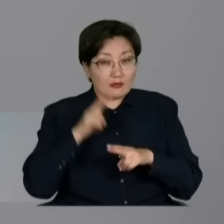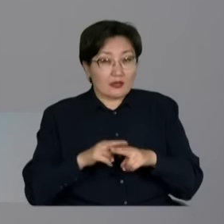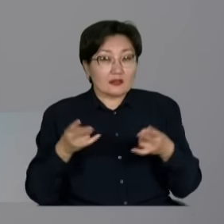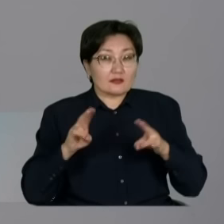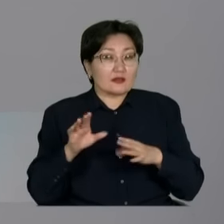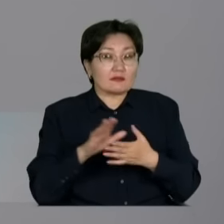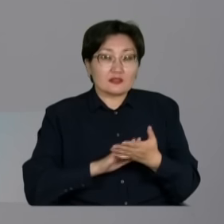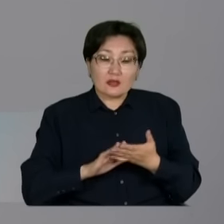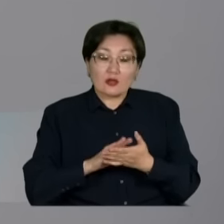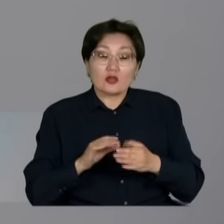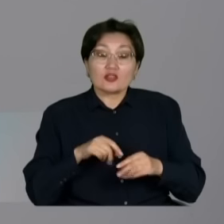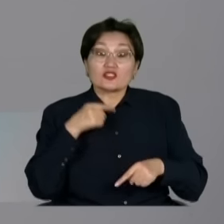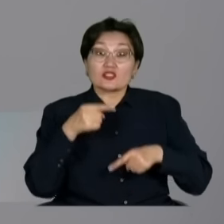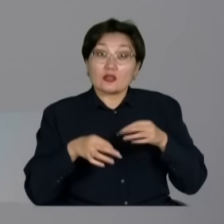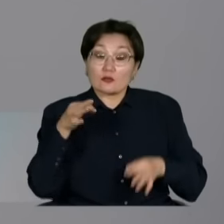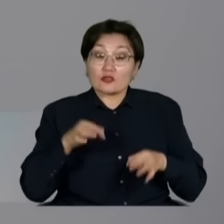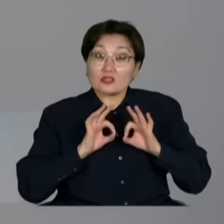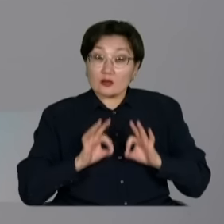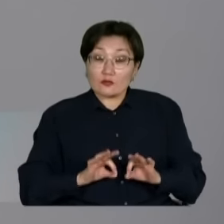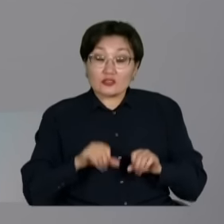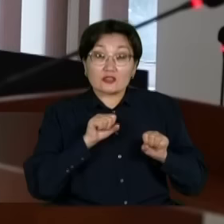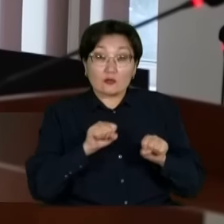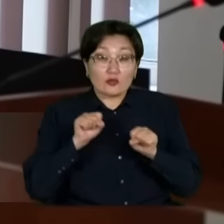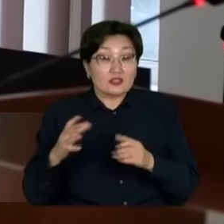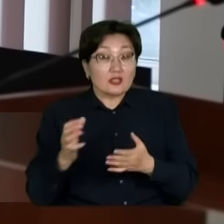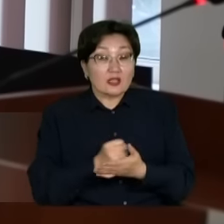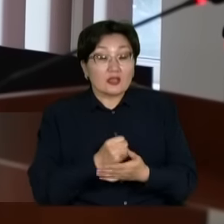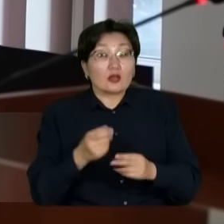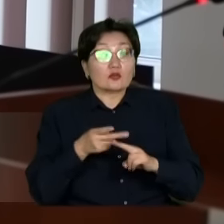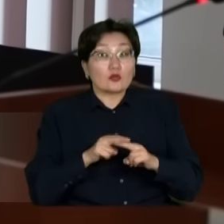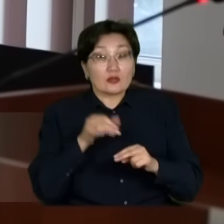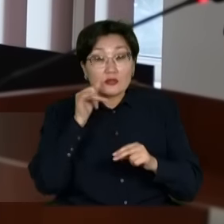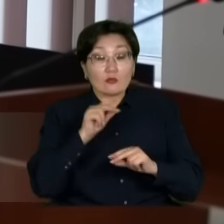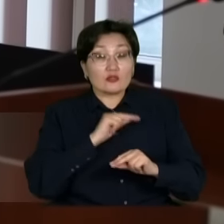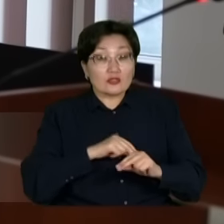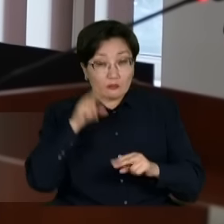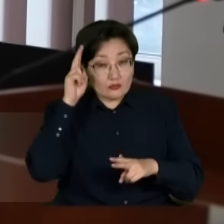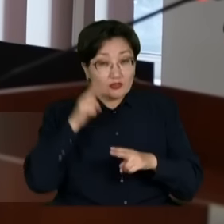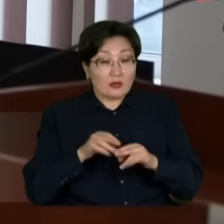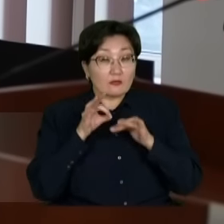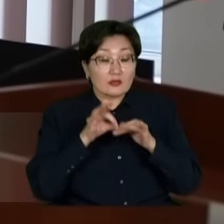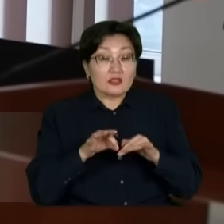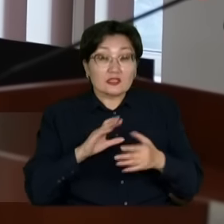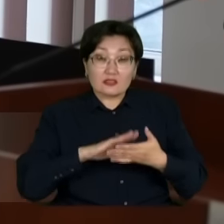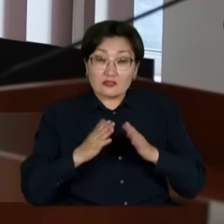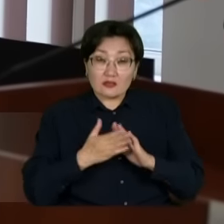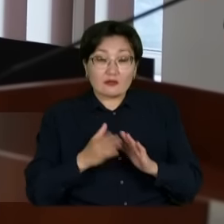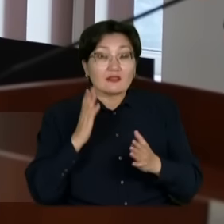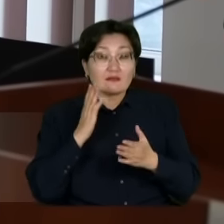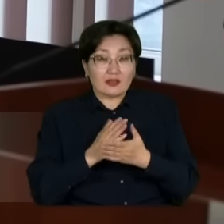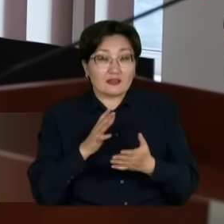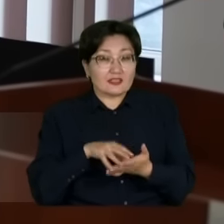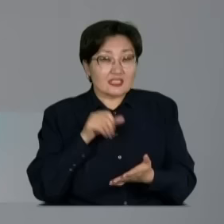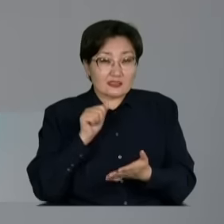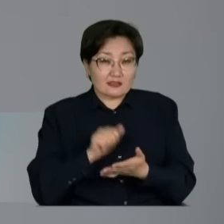суд прокуратуре удалось защитить интересы недееспособного мужчины а проведённую сделку признали недействительной